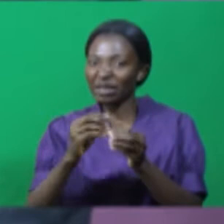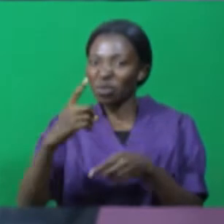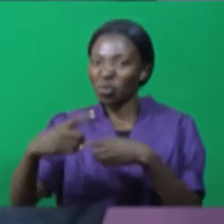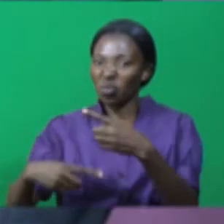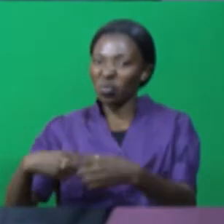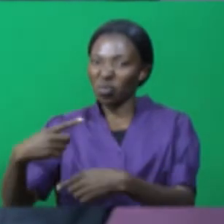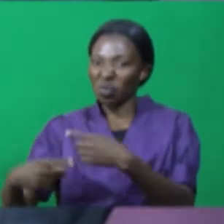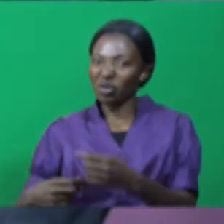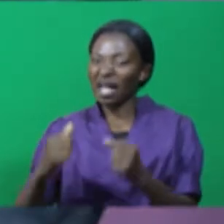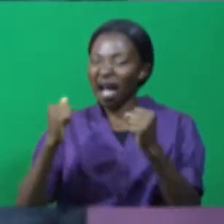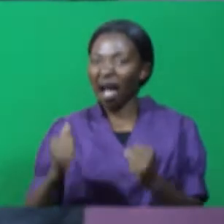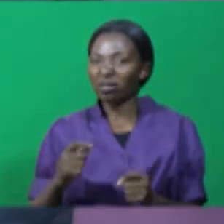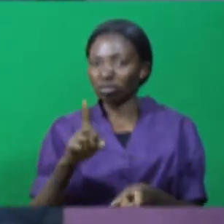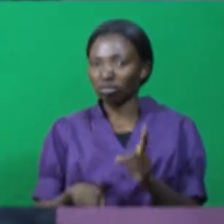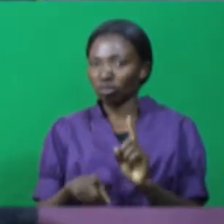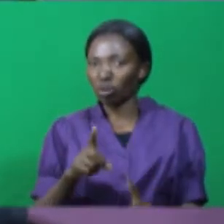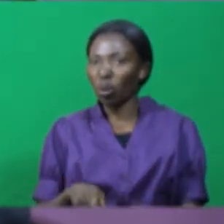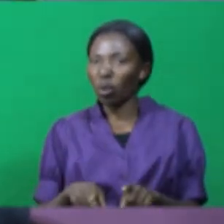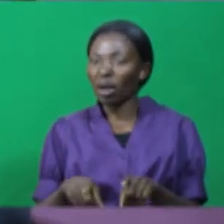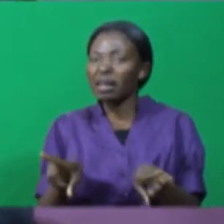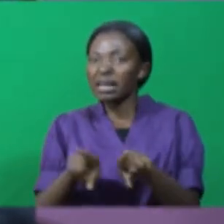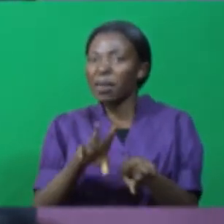Zvinyura seiko because vaIsraeri vakapfura pakaoma ka.